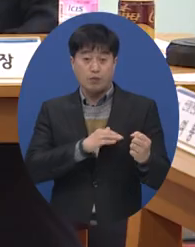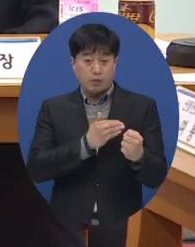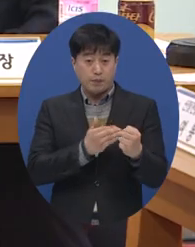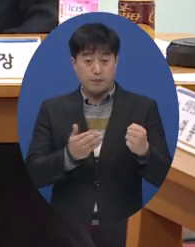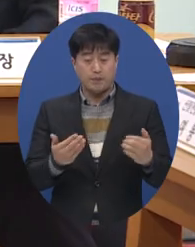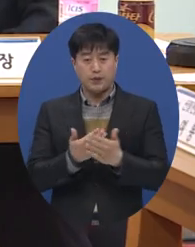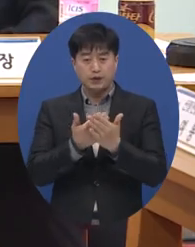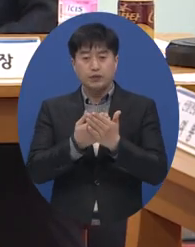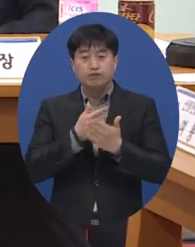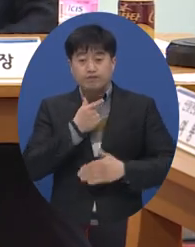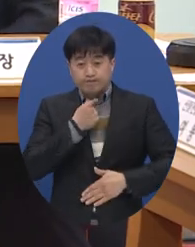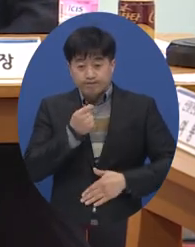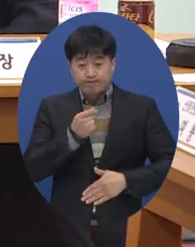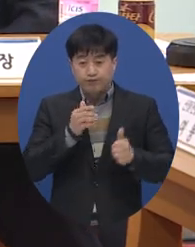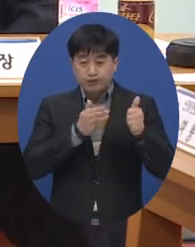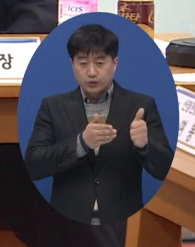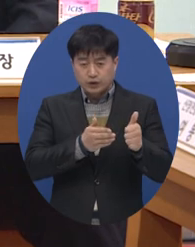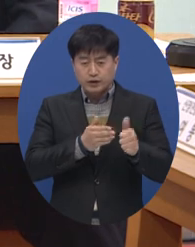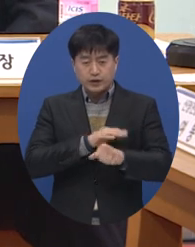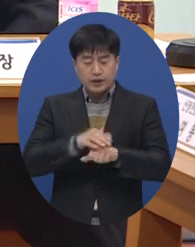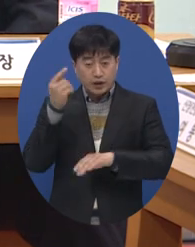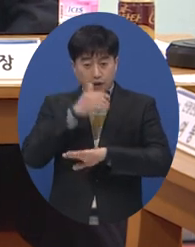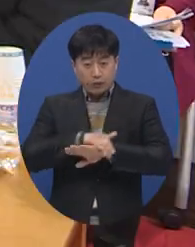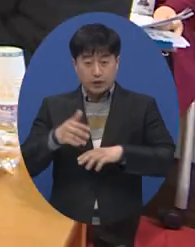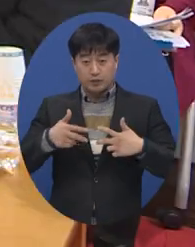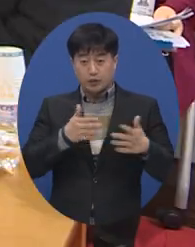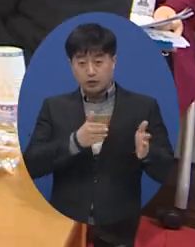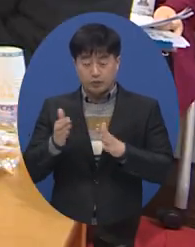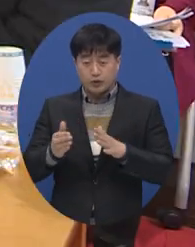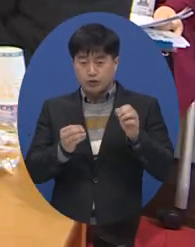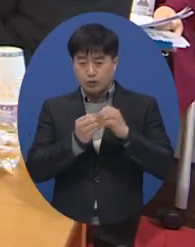요구하고 잘 기획해 재미있게 준비한다면